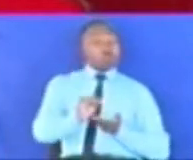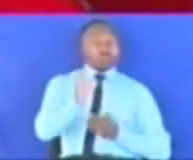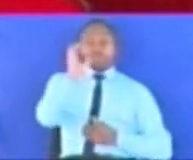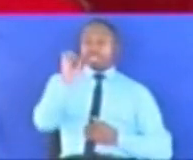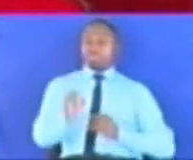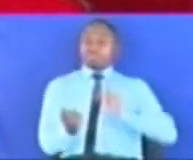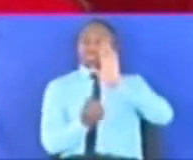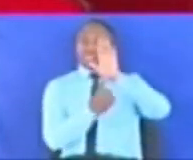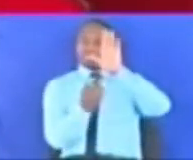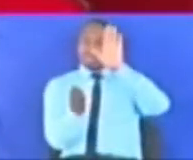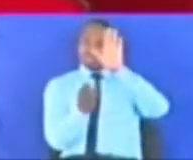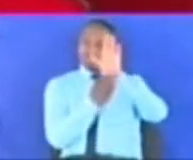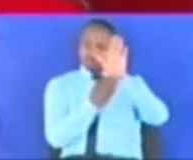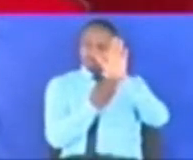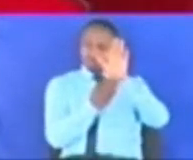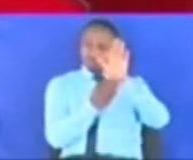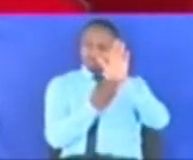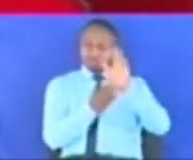69%.